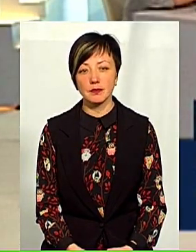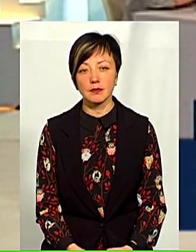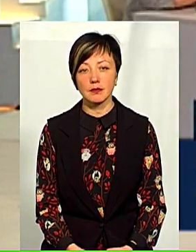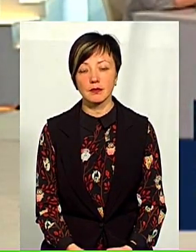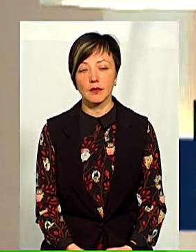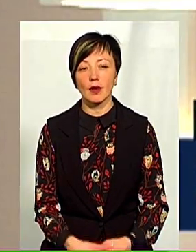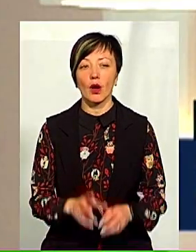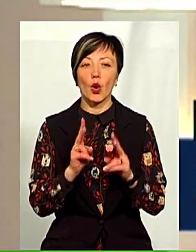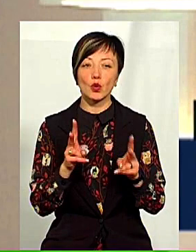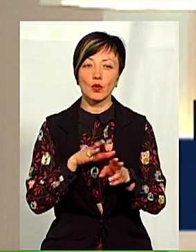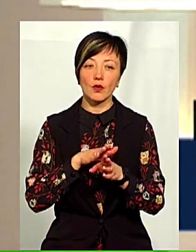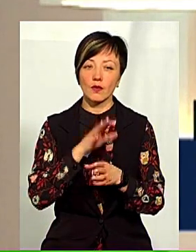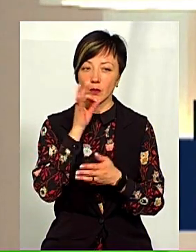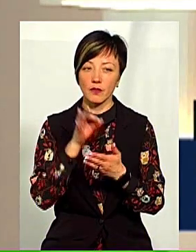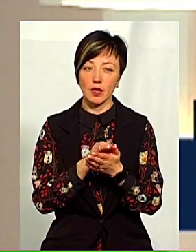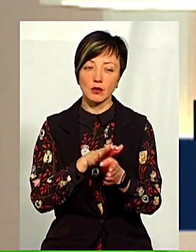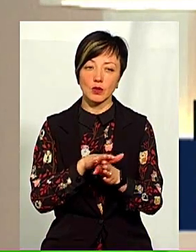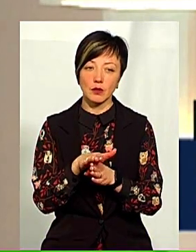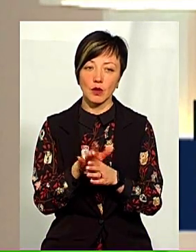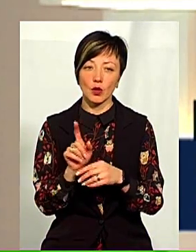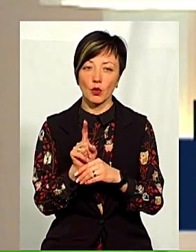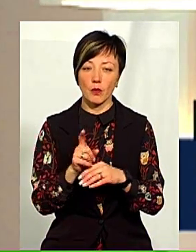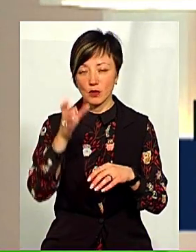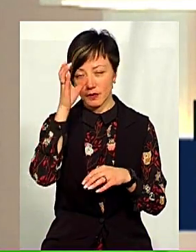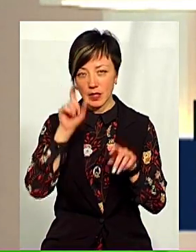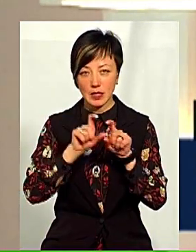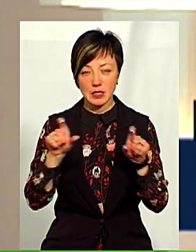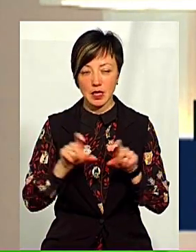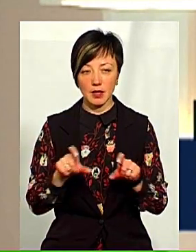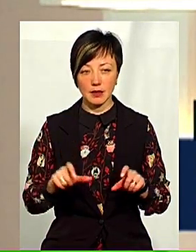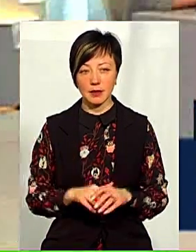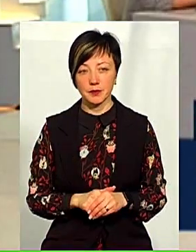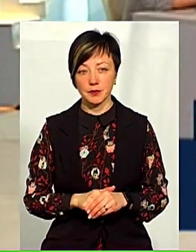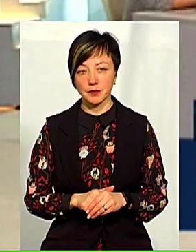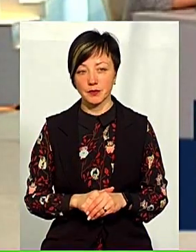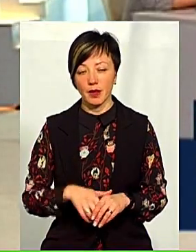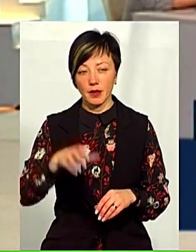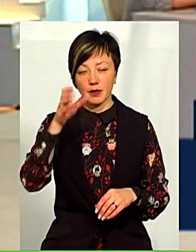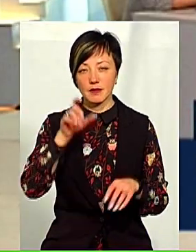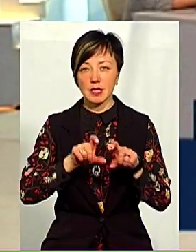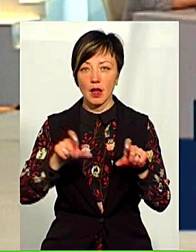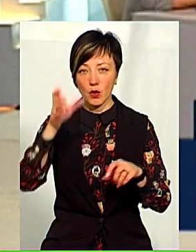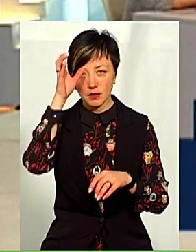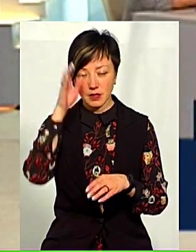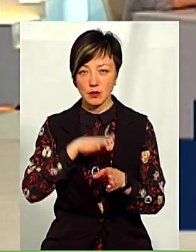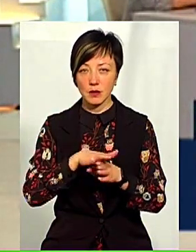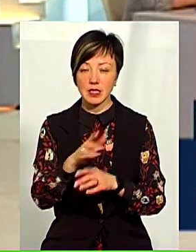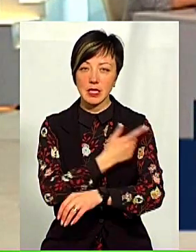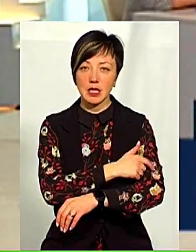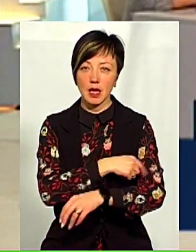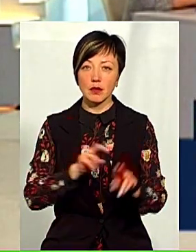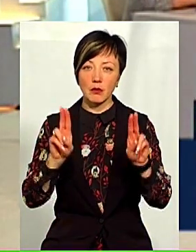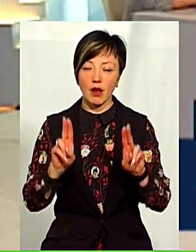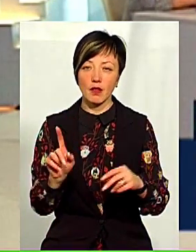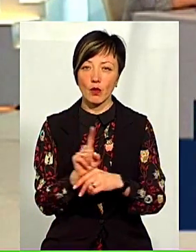дотримання санітарно-гігієнічних норм в освітніх закладах? В закладах освіти за дотримання санітарних правил